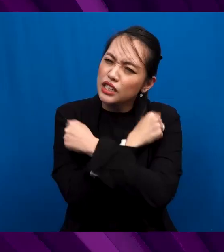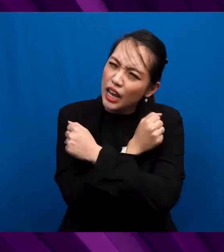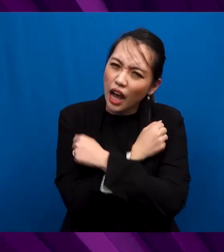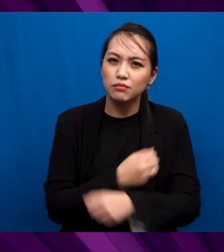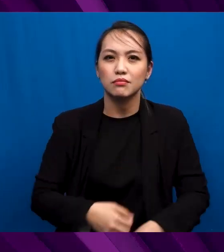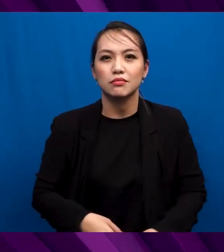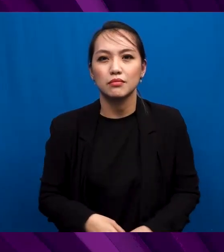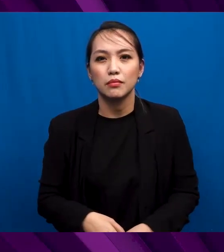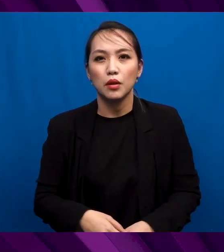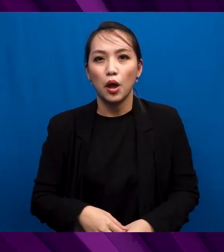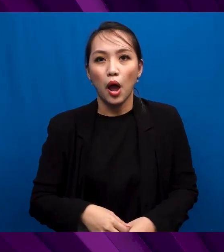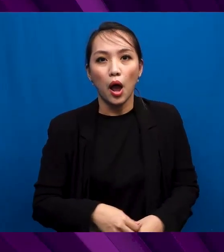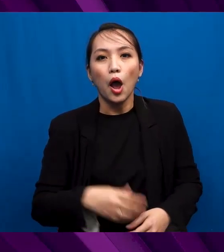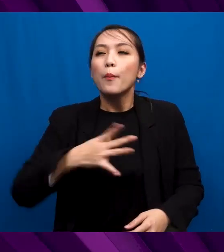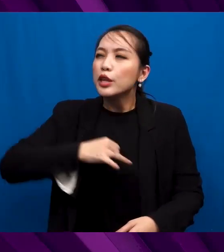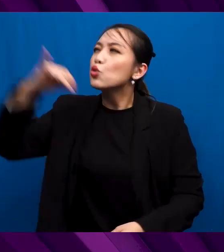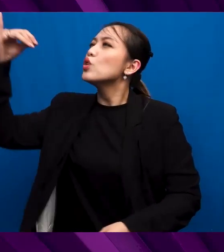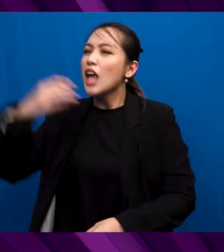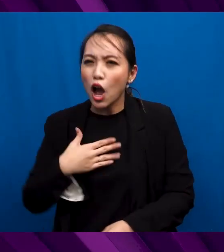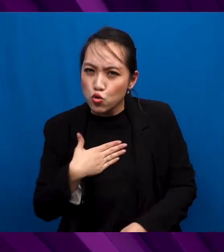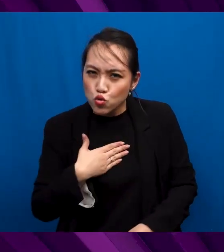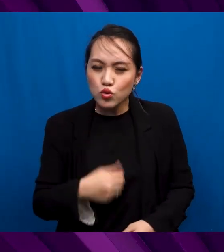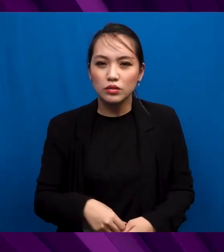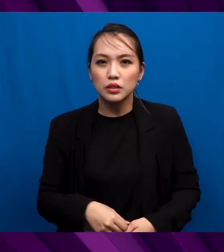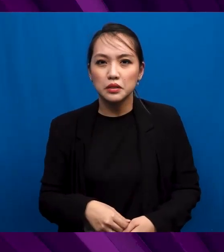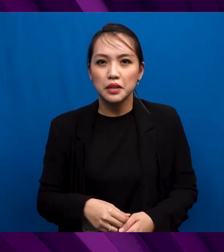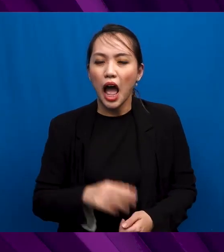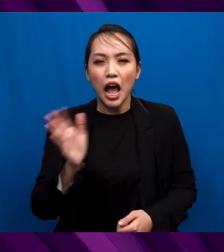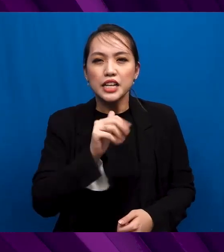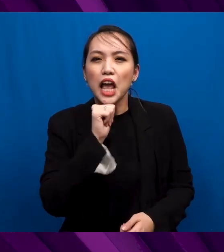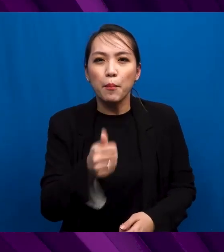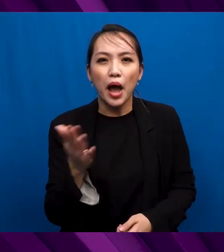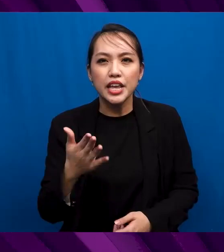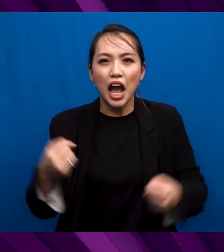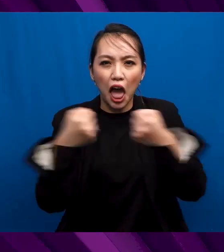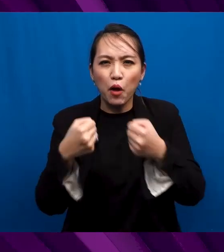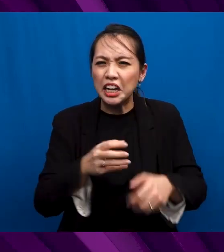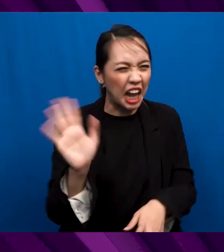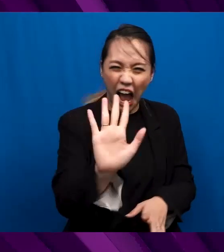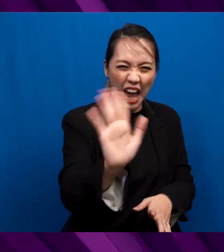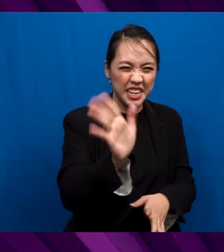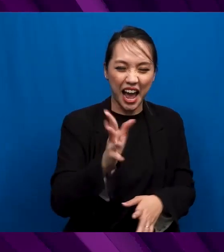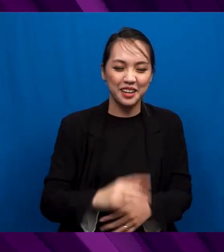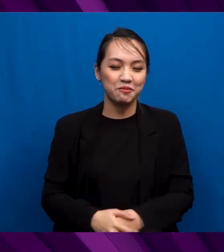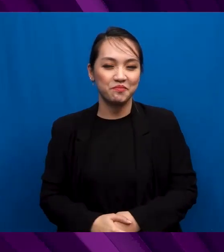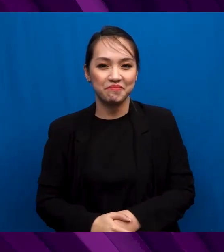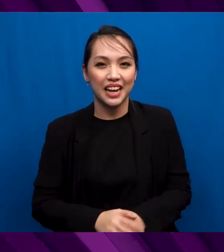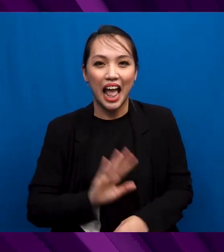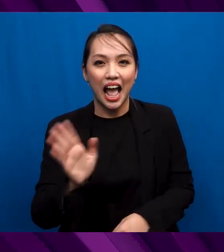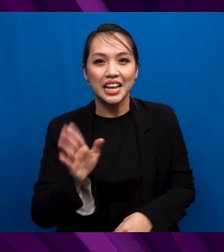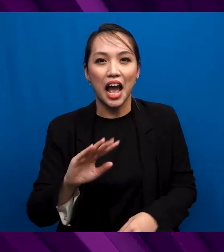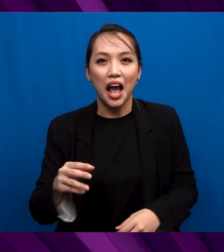berkenan, siapa bisa melawan? Yang sisa tinggal penyertaan, peduli amat,